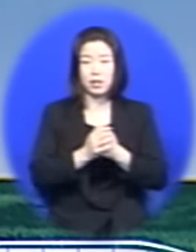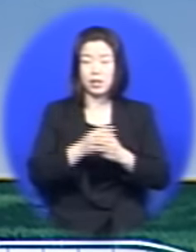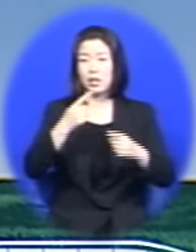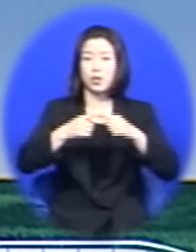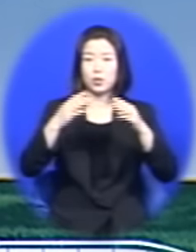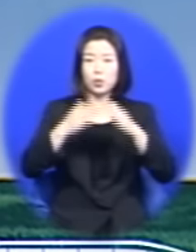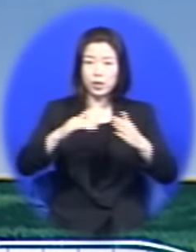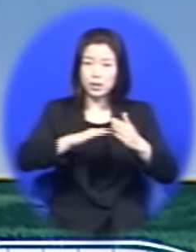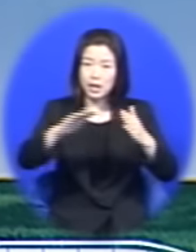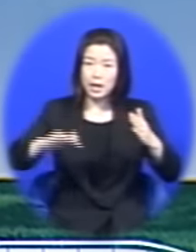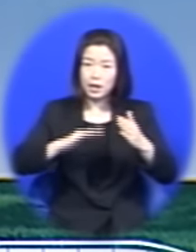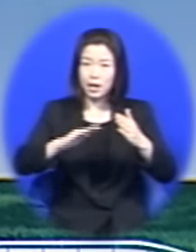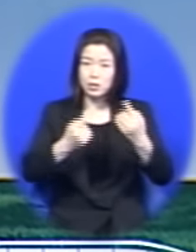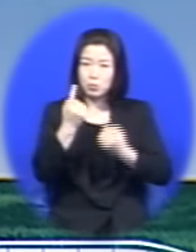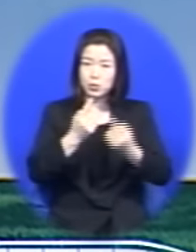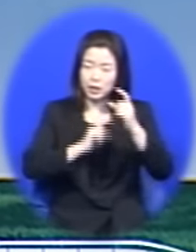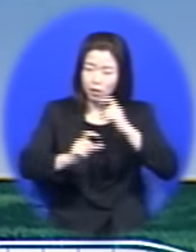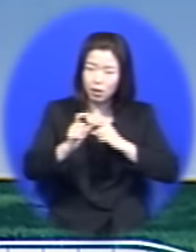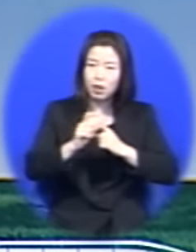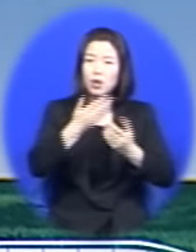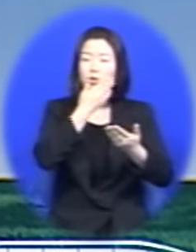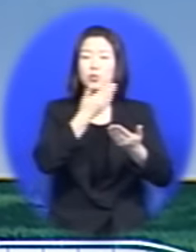교회는 가정보다도 더 귀해요.